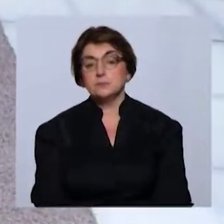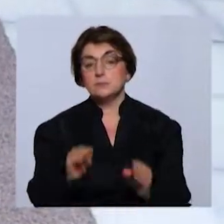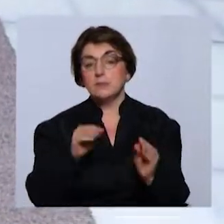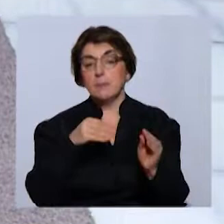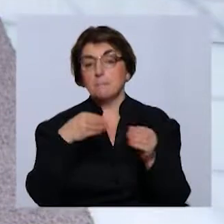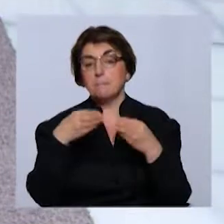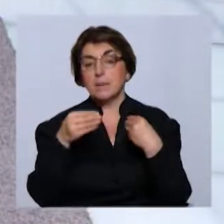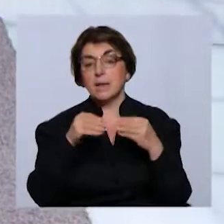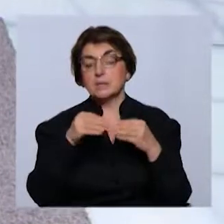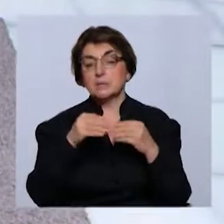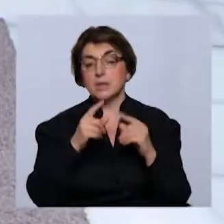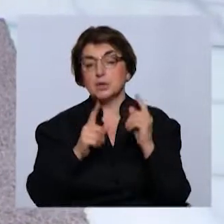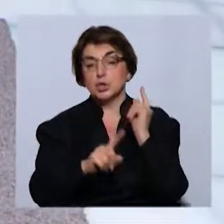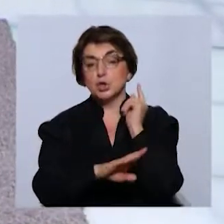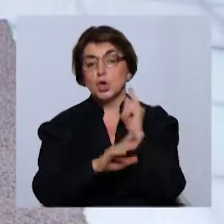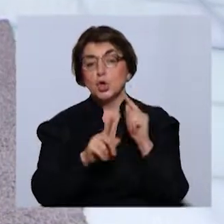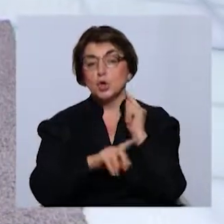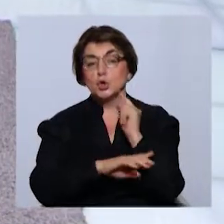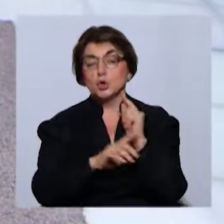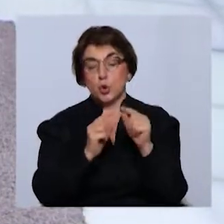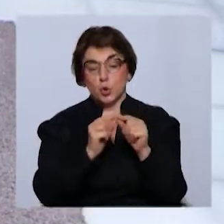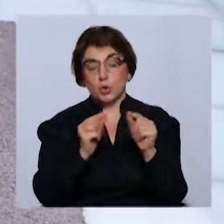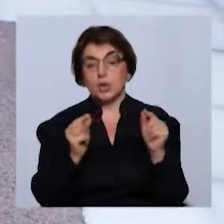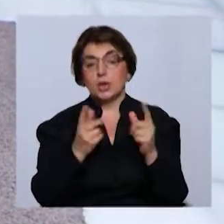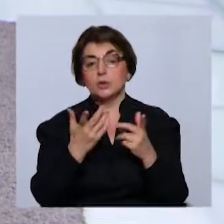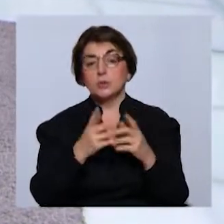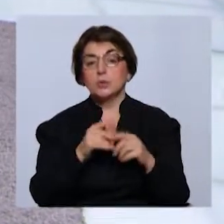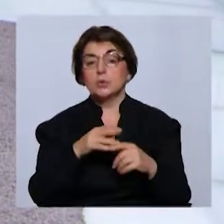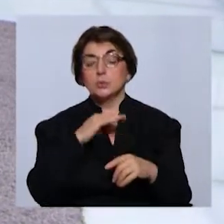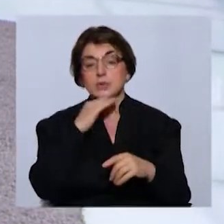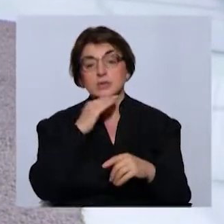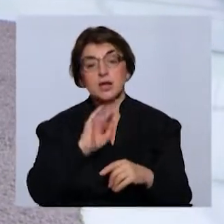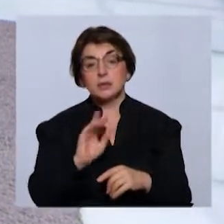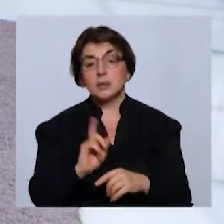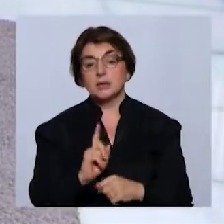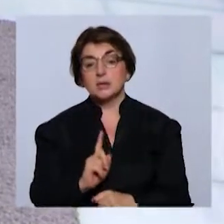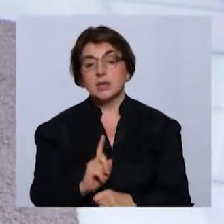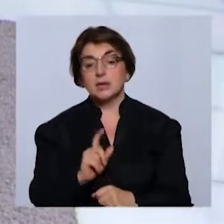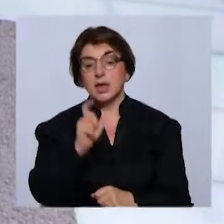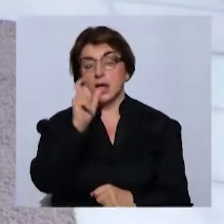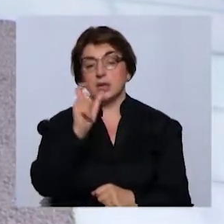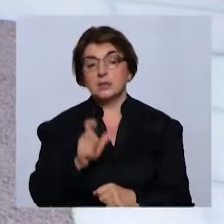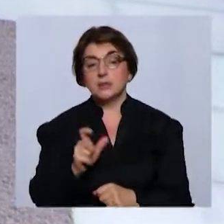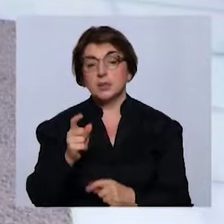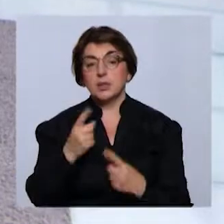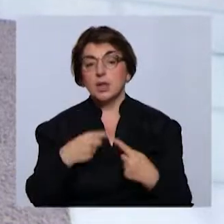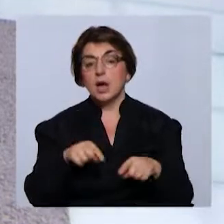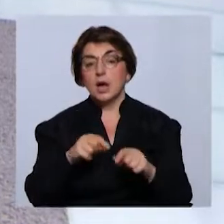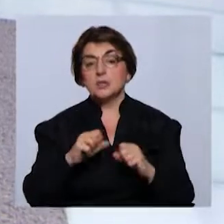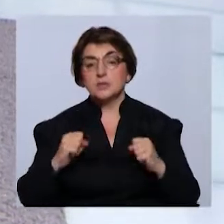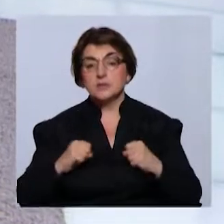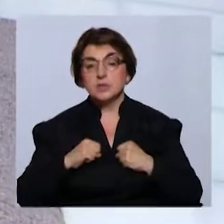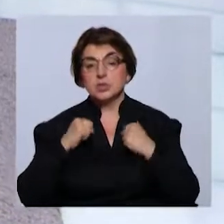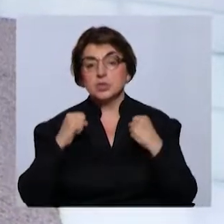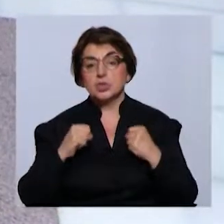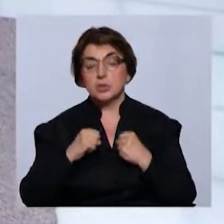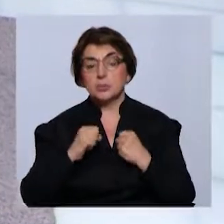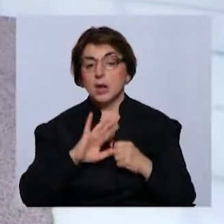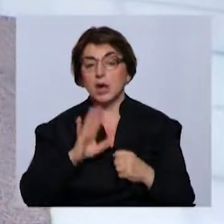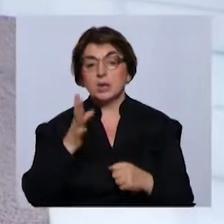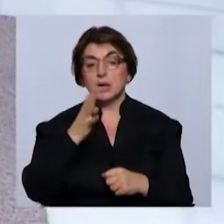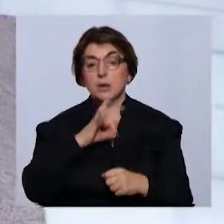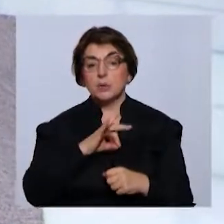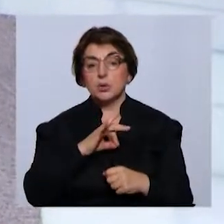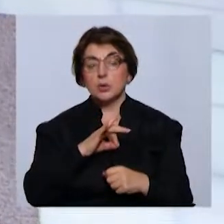პლასტმასის ჯოხი არის. თუმცა ეს რა თქმა უნდა საკმარისი არ არის. Ადამიანები ასევე ცდილობენ, რომ არ